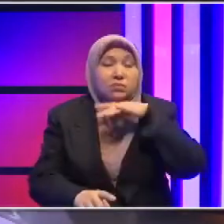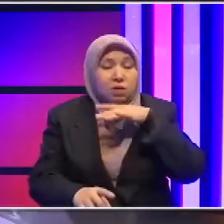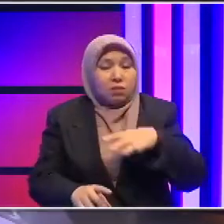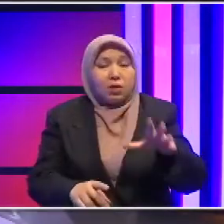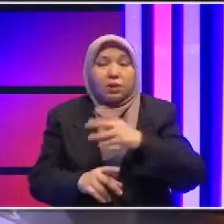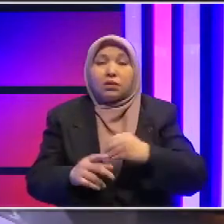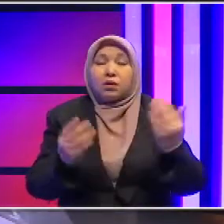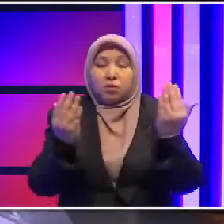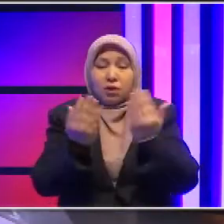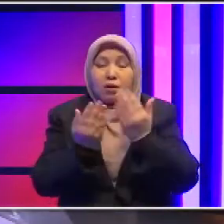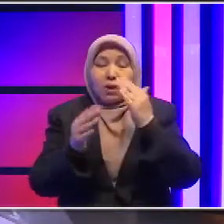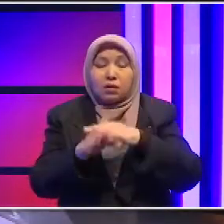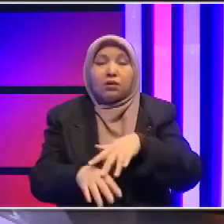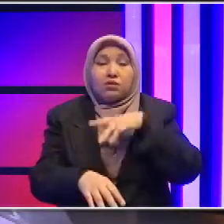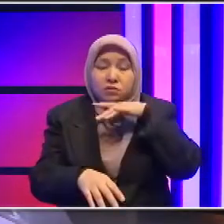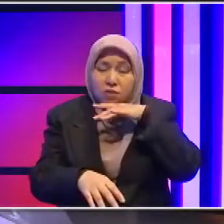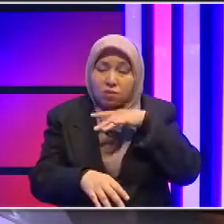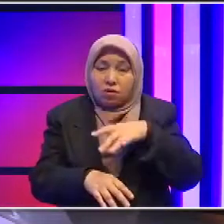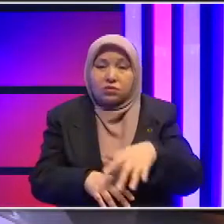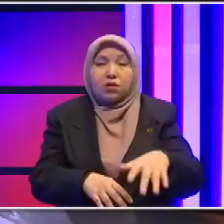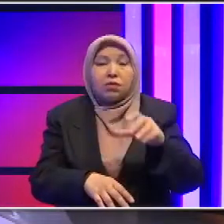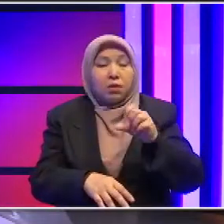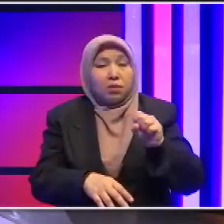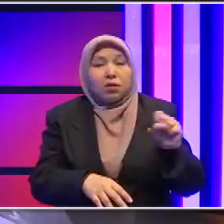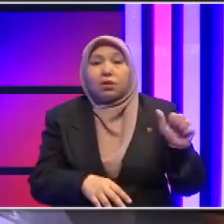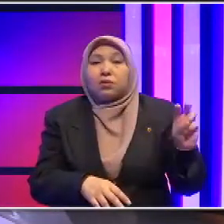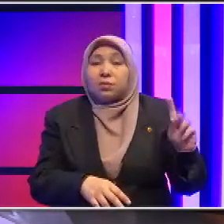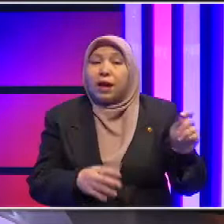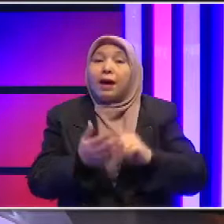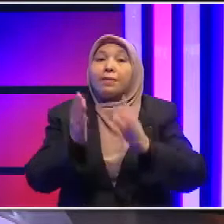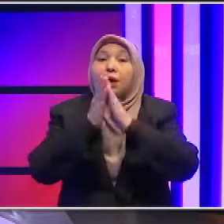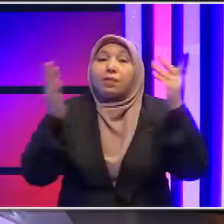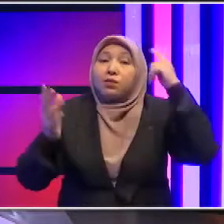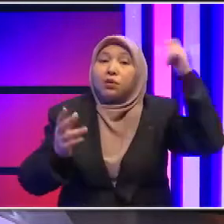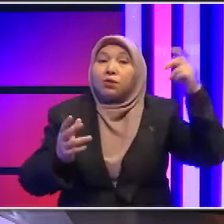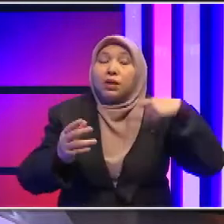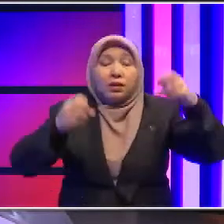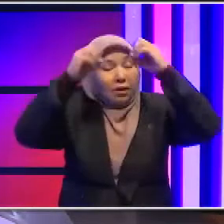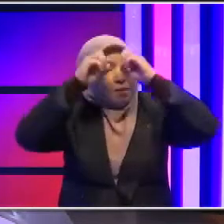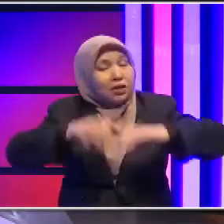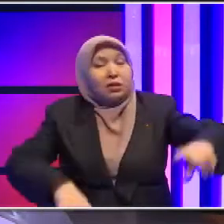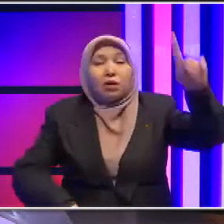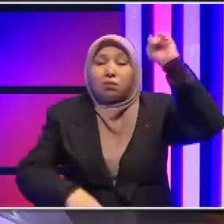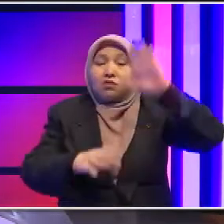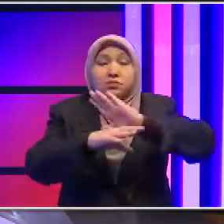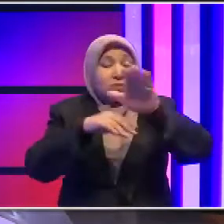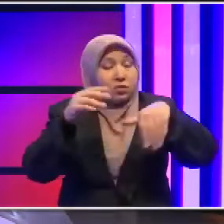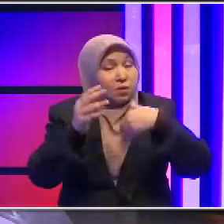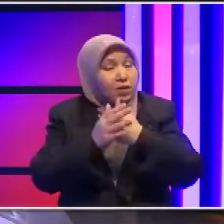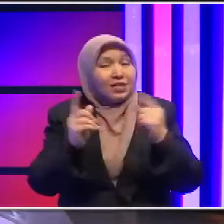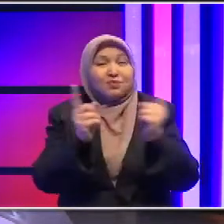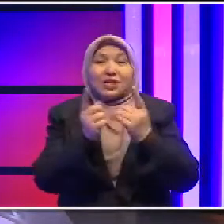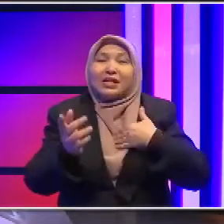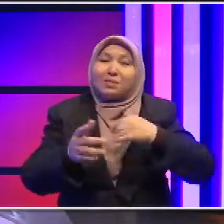ala sayidina Muhammad wa ala alihi wa sahbihi ajma'in. Amma ba'du. Apa khabar tuan-tuan dan puan yang dirahmati Allah sekalian? Kita bertemu dalam My Quran Time baca